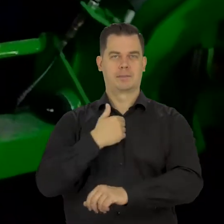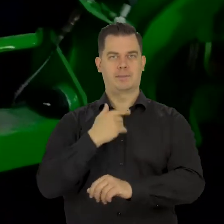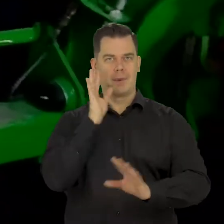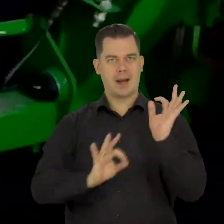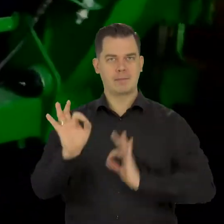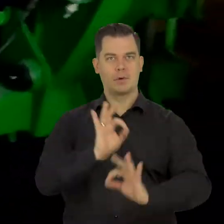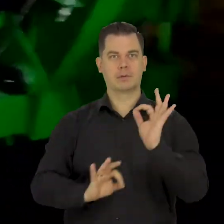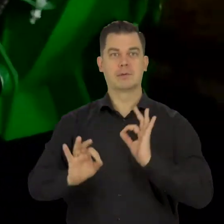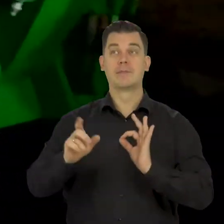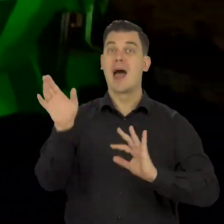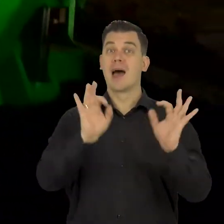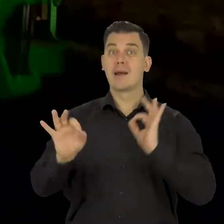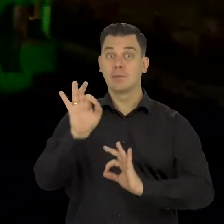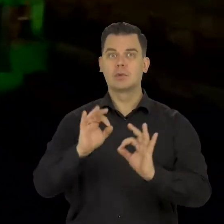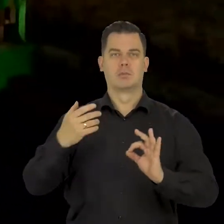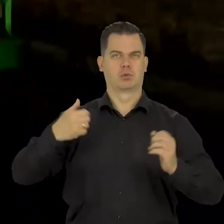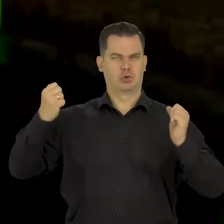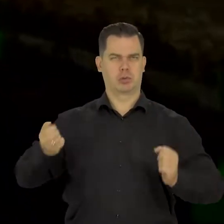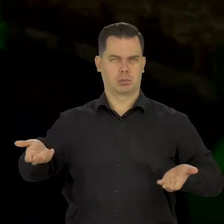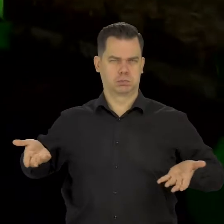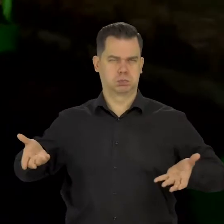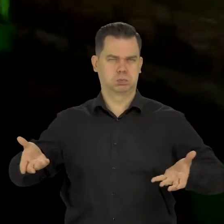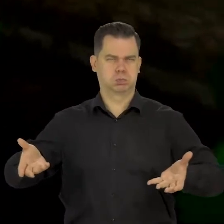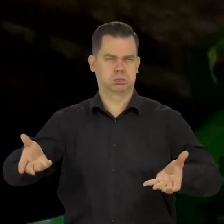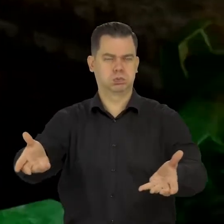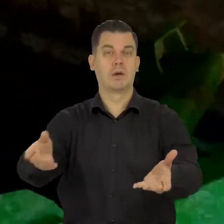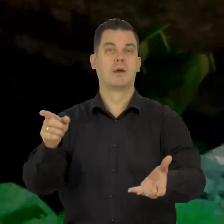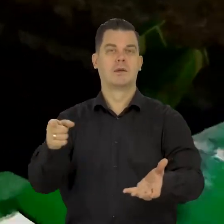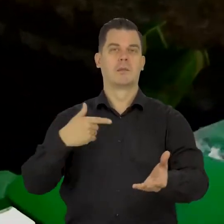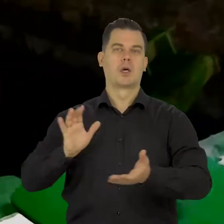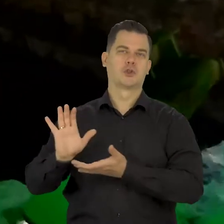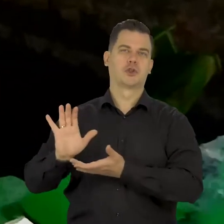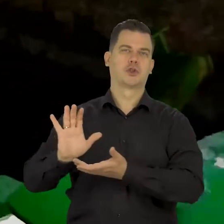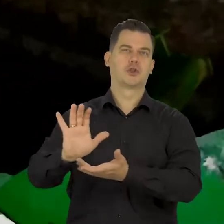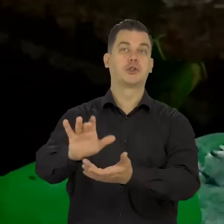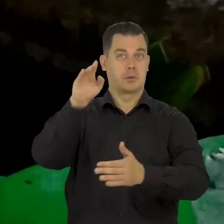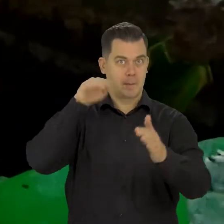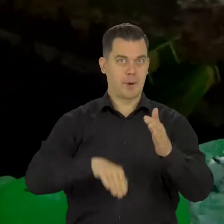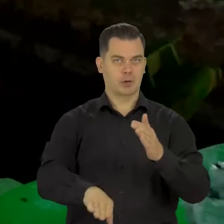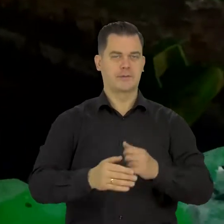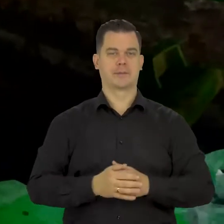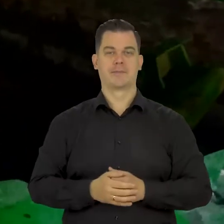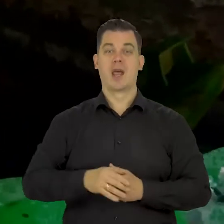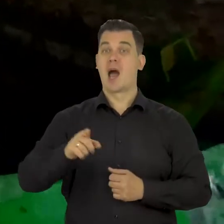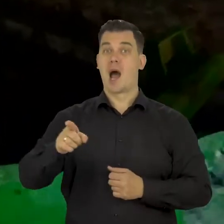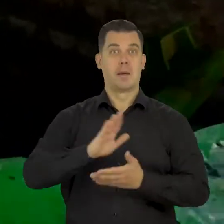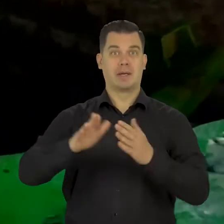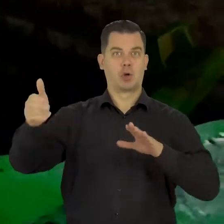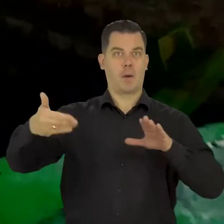km podziemnej infrastruktury. W remoncie wykorzystano ciężki sprzęt, spycharki i koparki, które pracowały pod